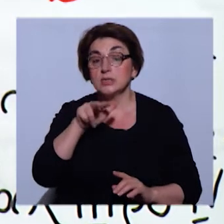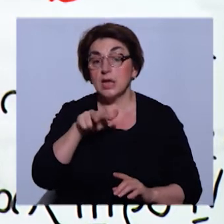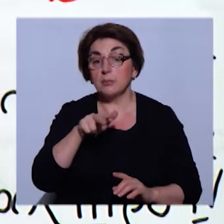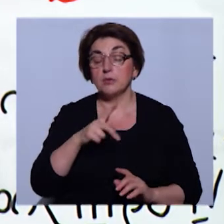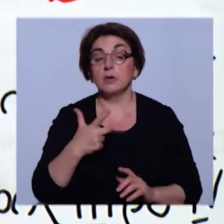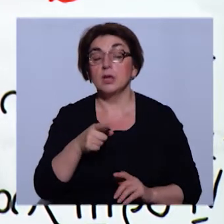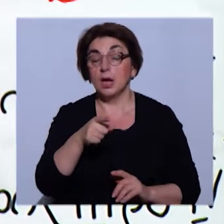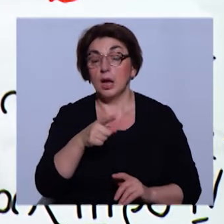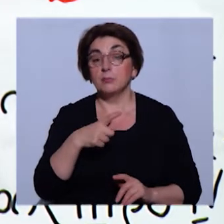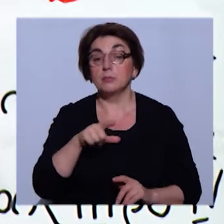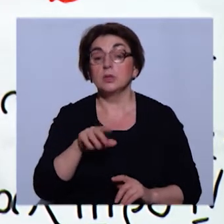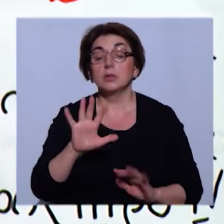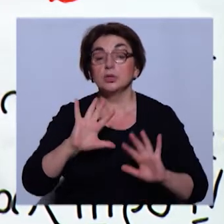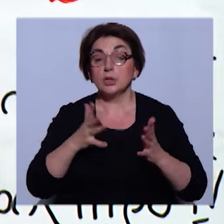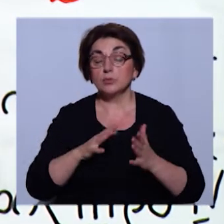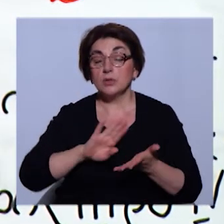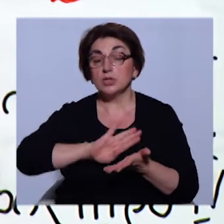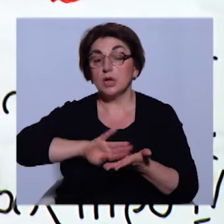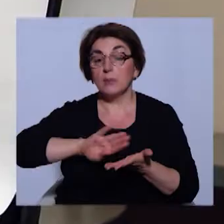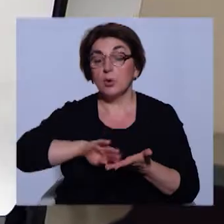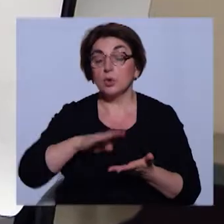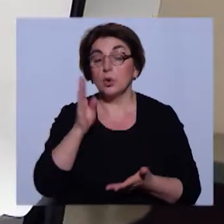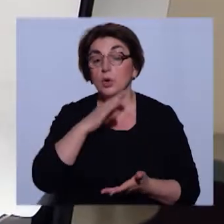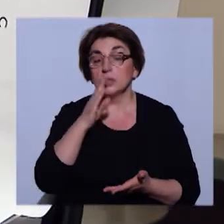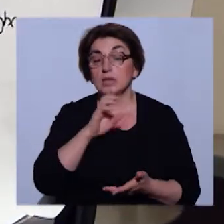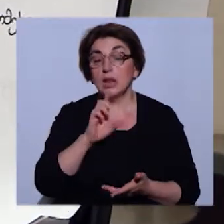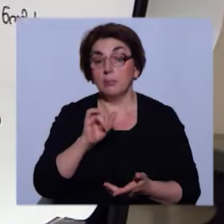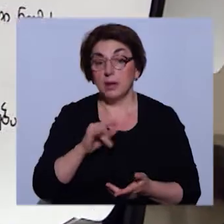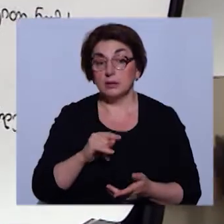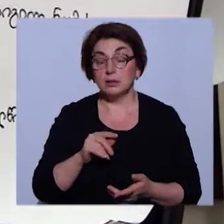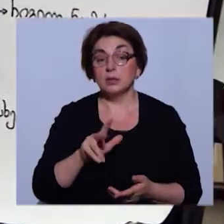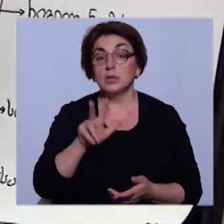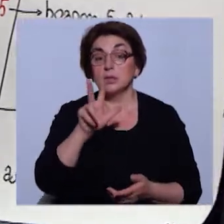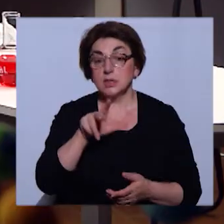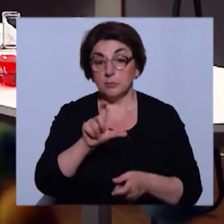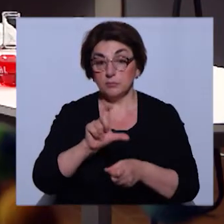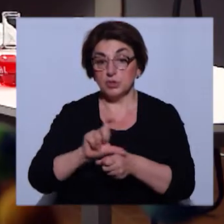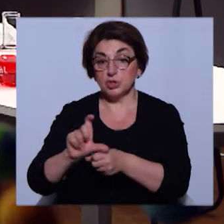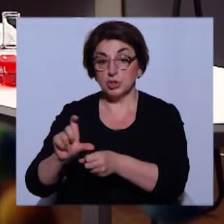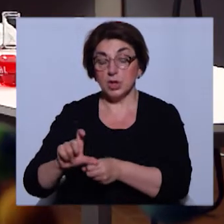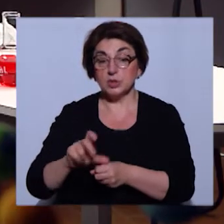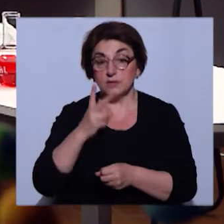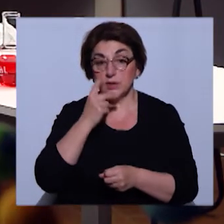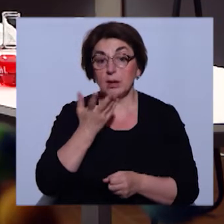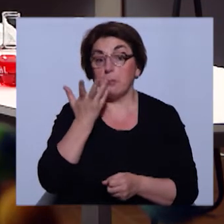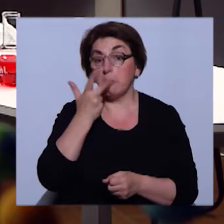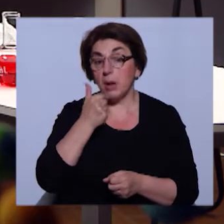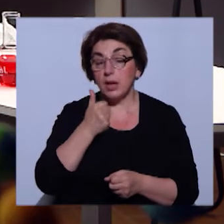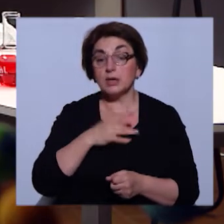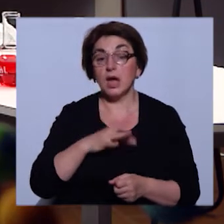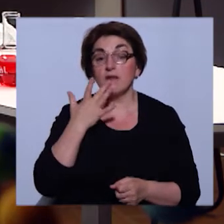სამივე შემთხვევაში გამოიყო აირადი ნივთიერება წყალბადი. სამივე ჭურჭელში თქვენ ხედავთ რომ